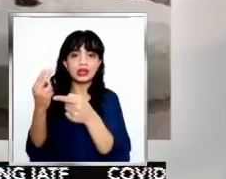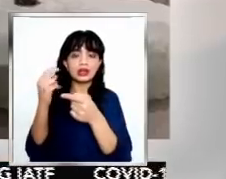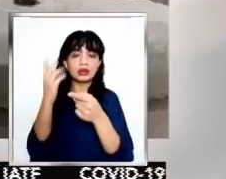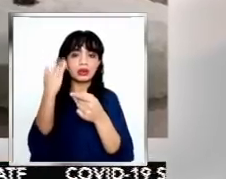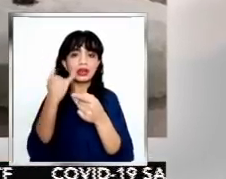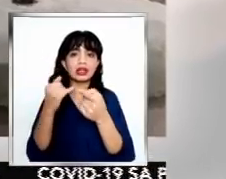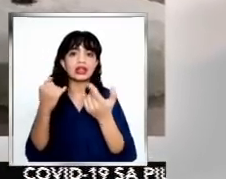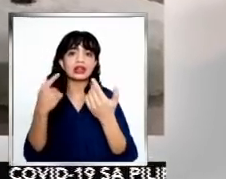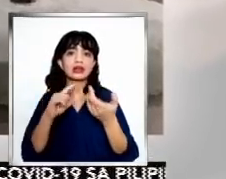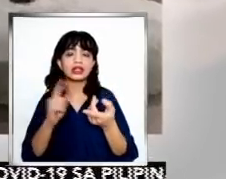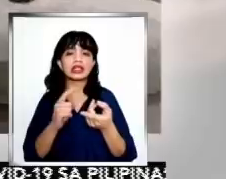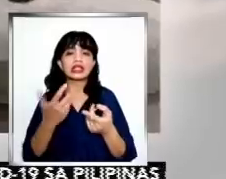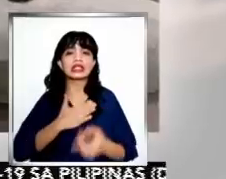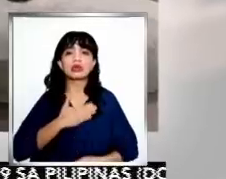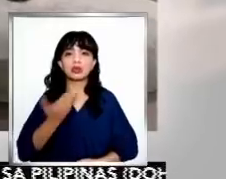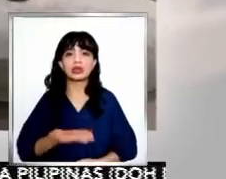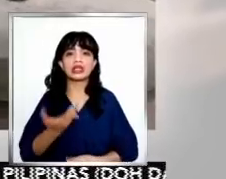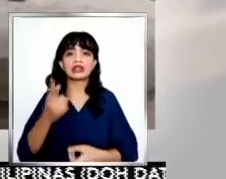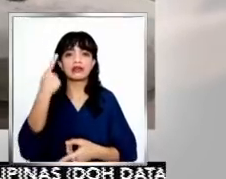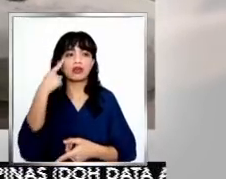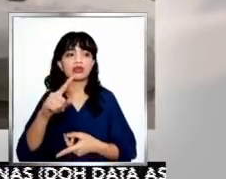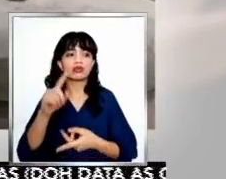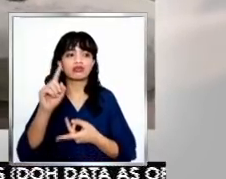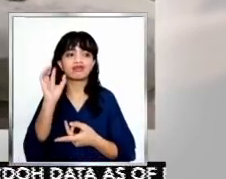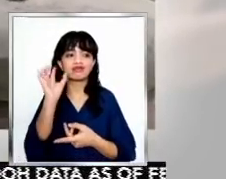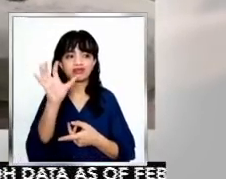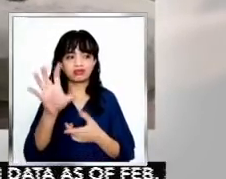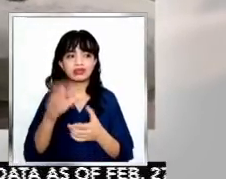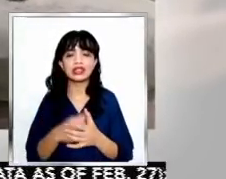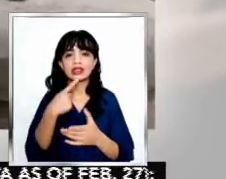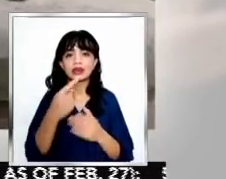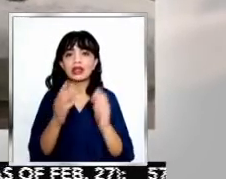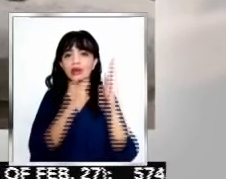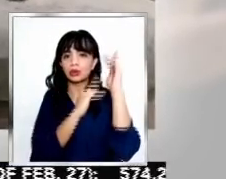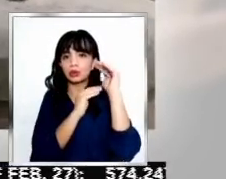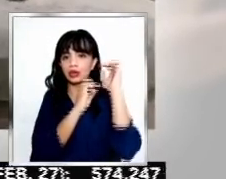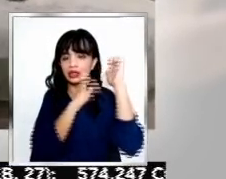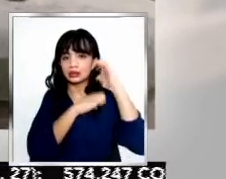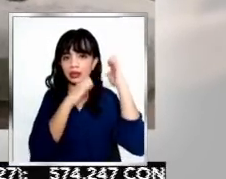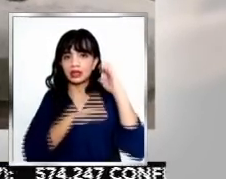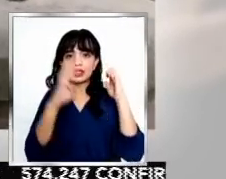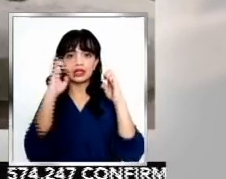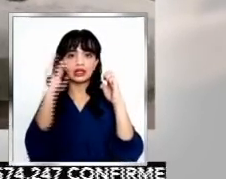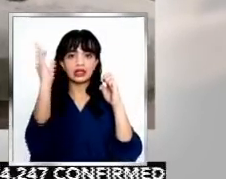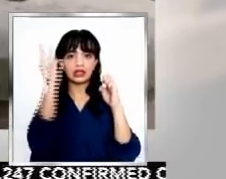buhay para sa mga alaga. Inaasahang makaka-recover si Fisher sa kanyang injuries.